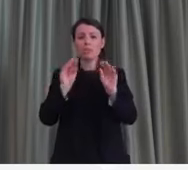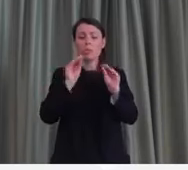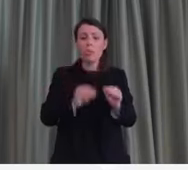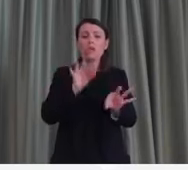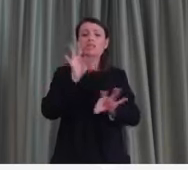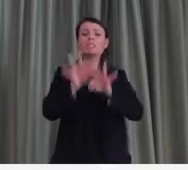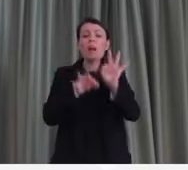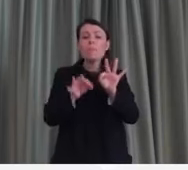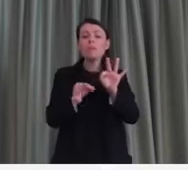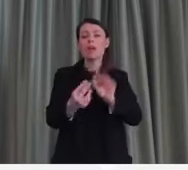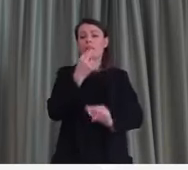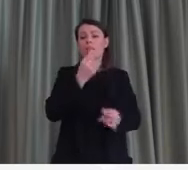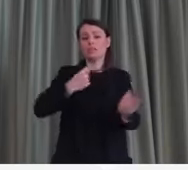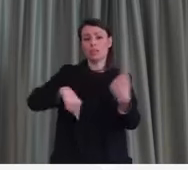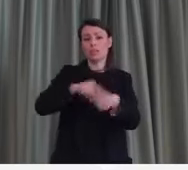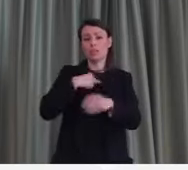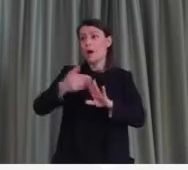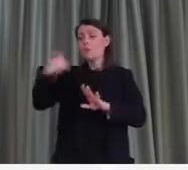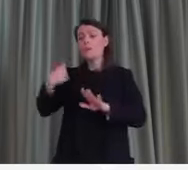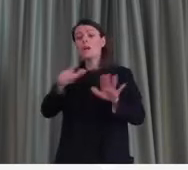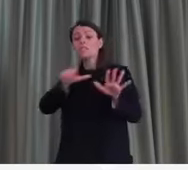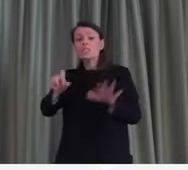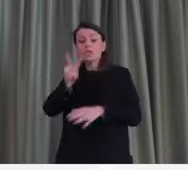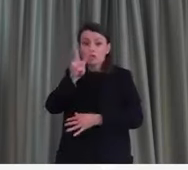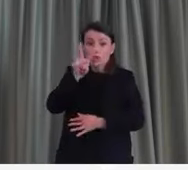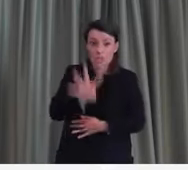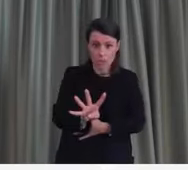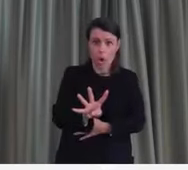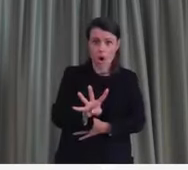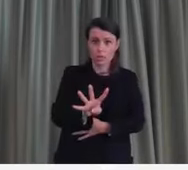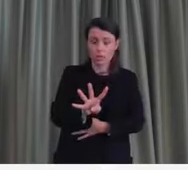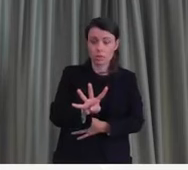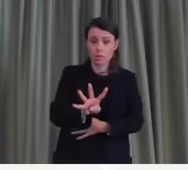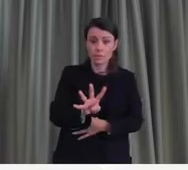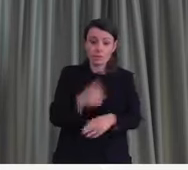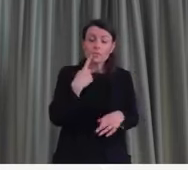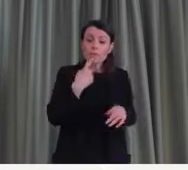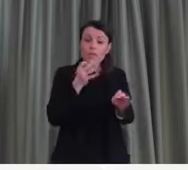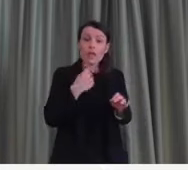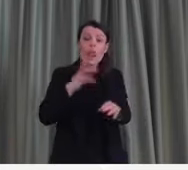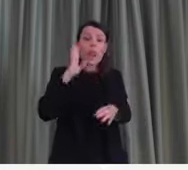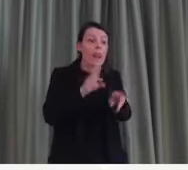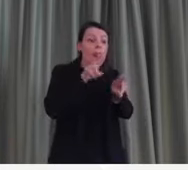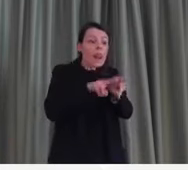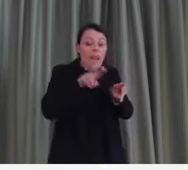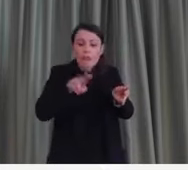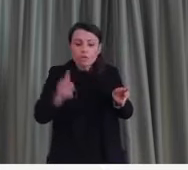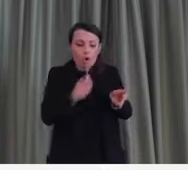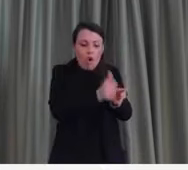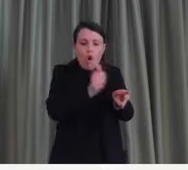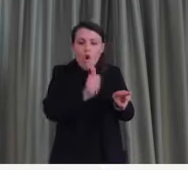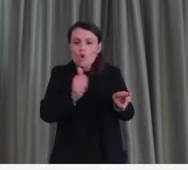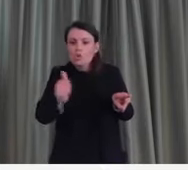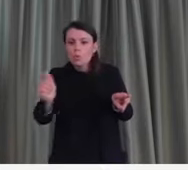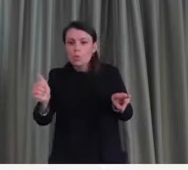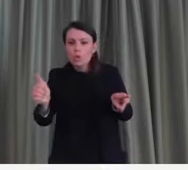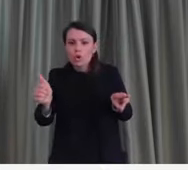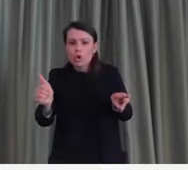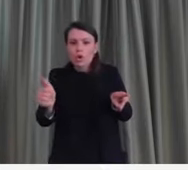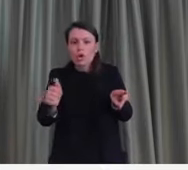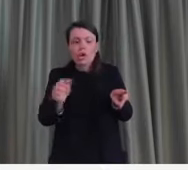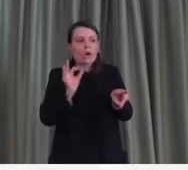724 ogni letto di terapia intensiva ha bisogno di un numero impressionante di